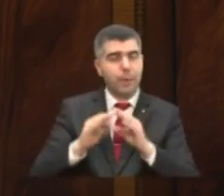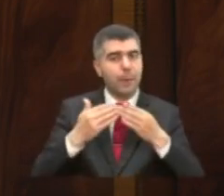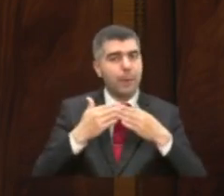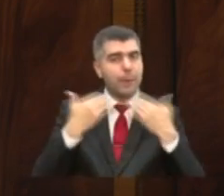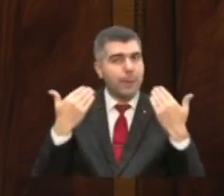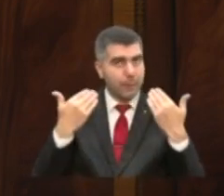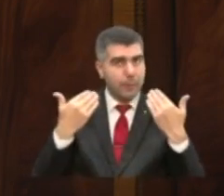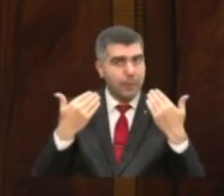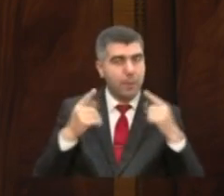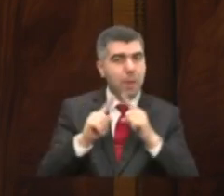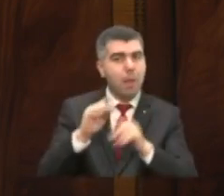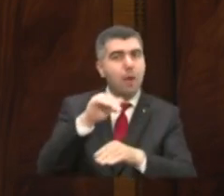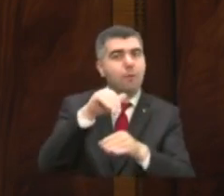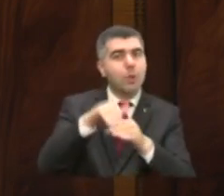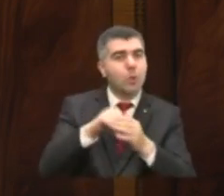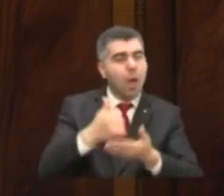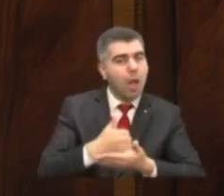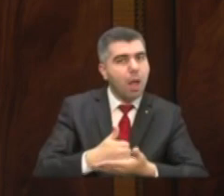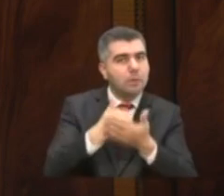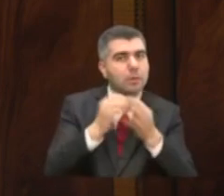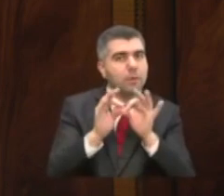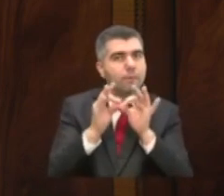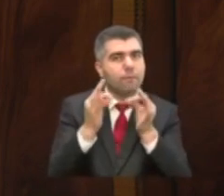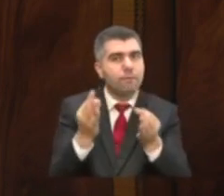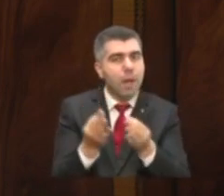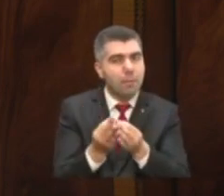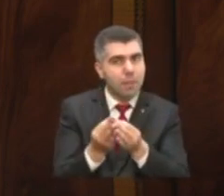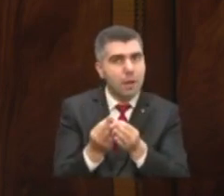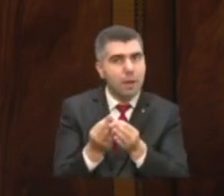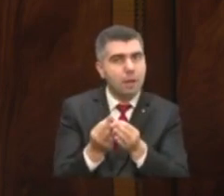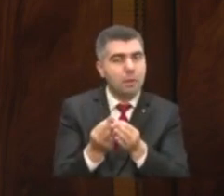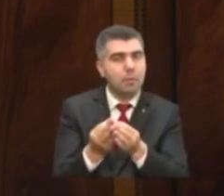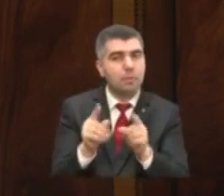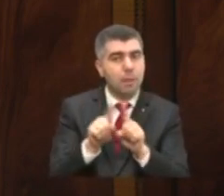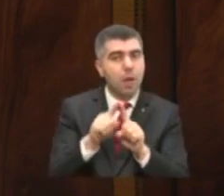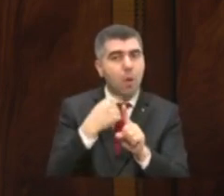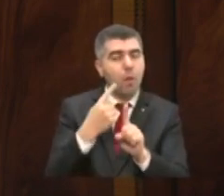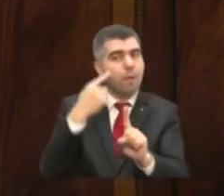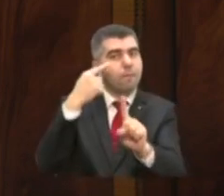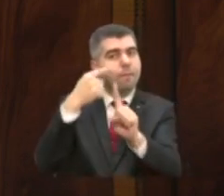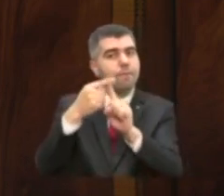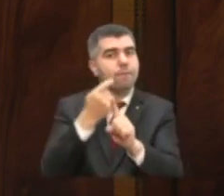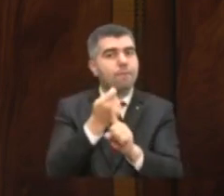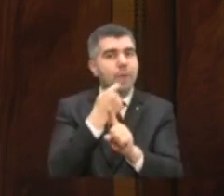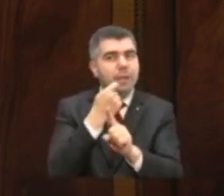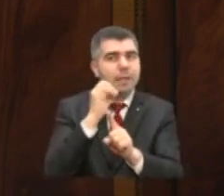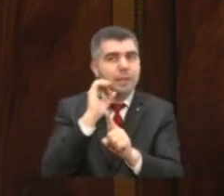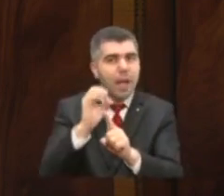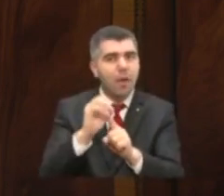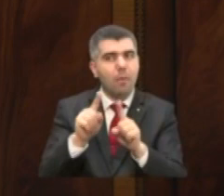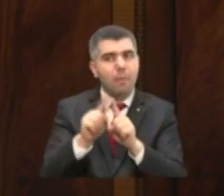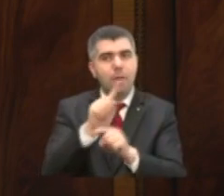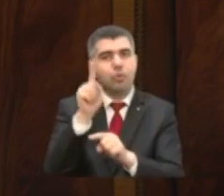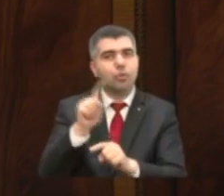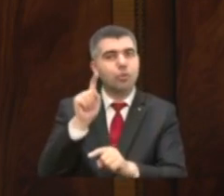حسب القانون التنظيمي للقانون المالية لا يمكنه أن يعطي لصندوق الصيدلية المركزية، وكذلك بالنسبة للجماعات